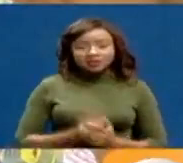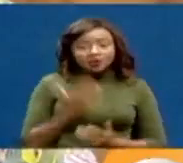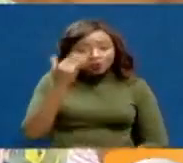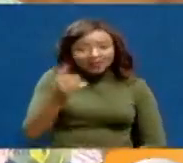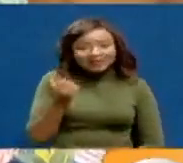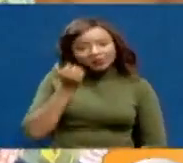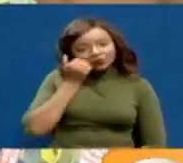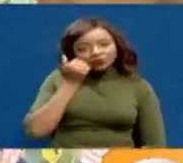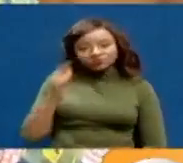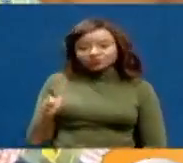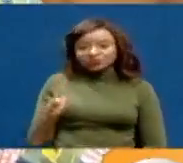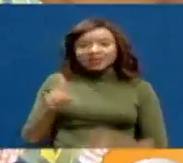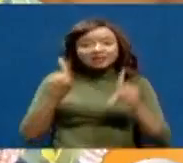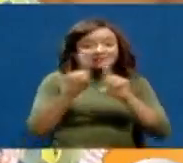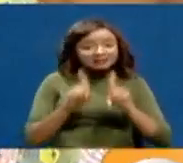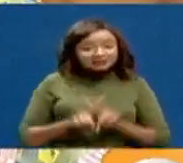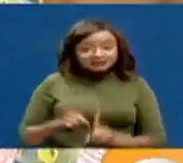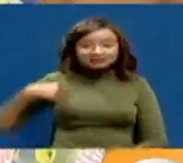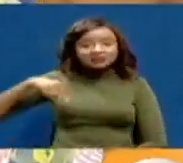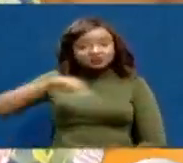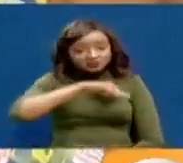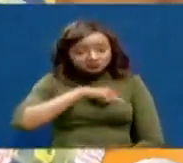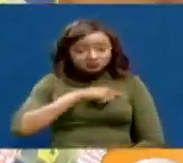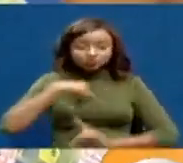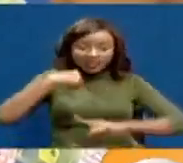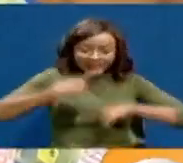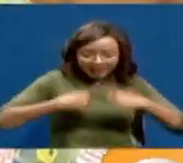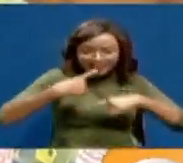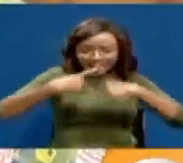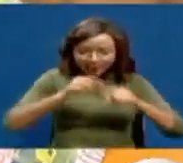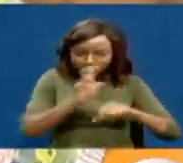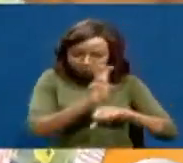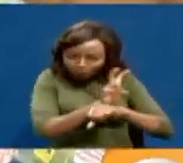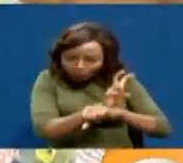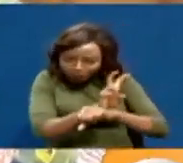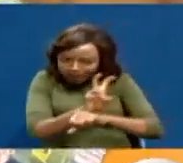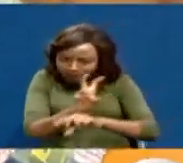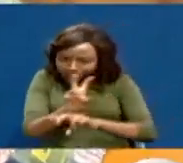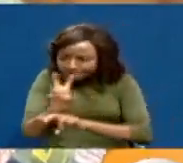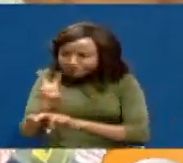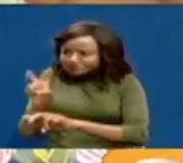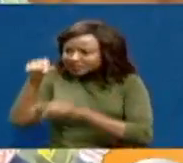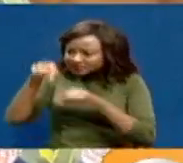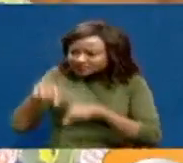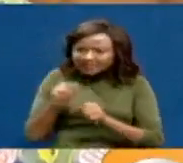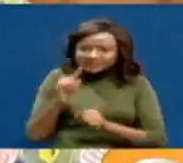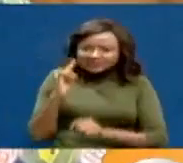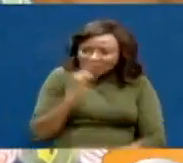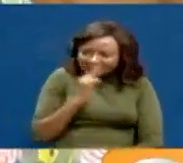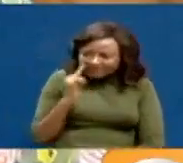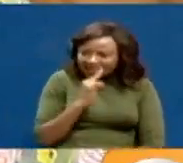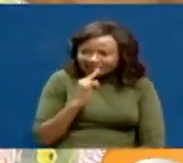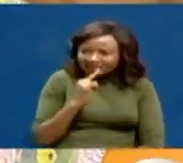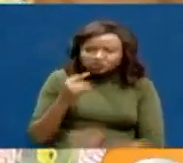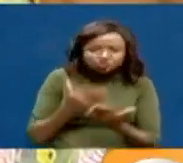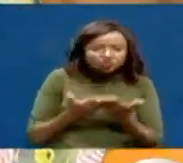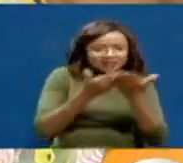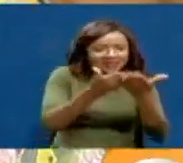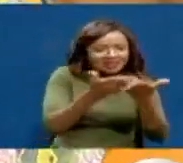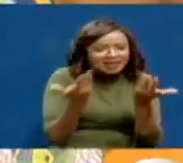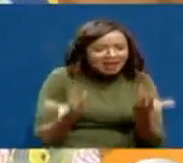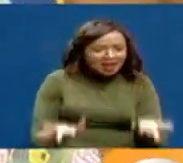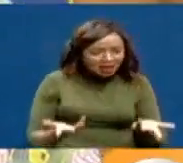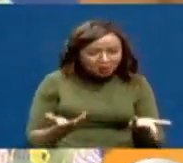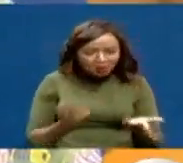Na sisi tutaendelea kujaribu kuona kwa muda huu wa hatari tutaweza tusaidiane kwa njia